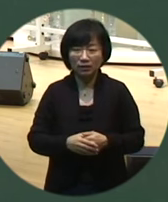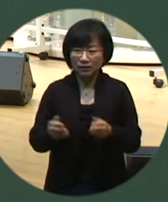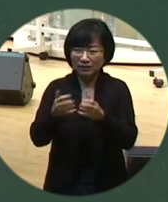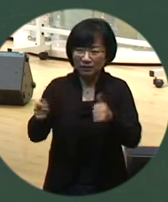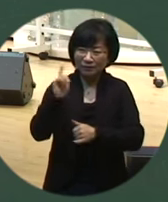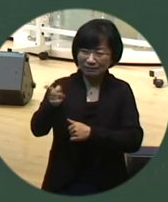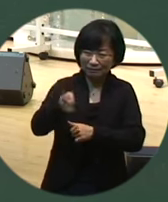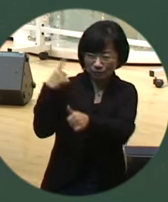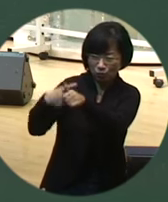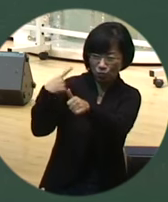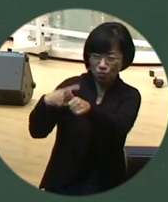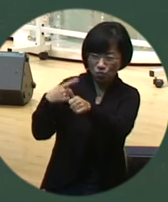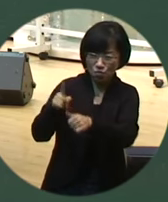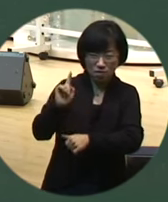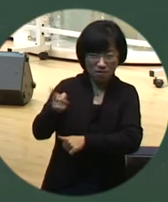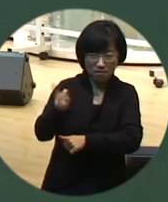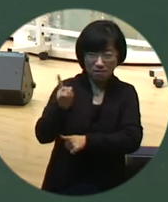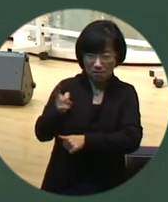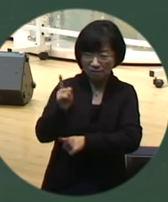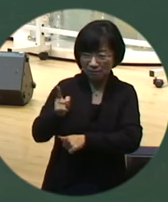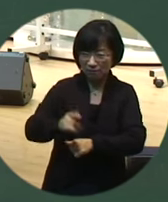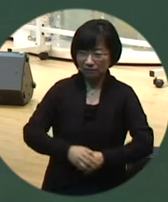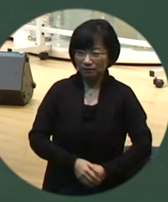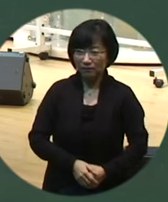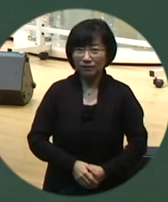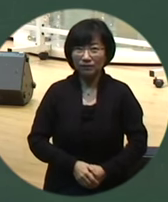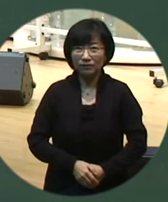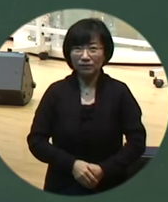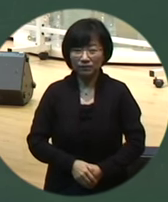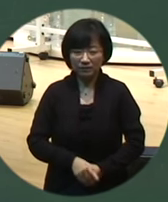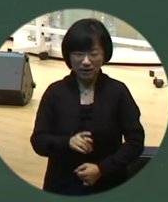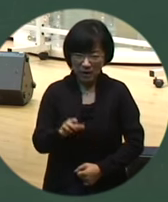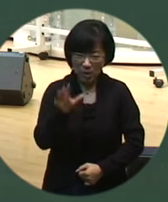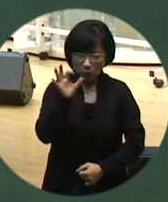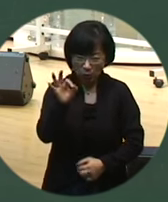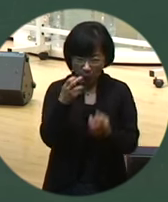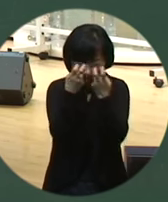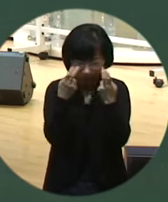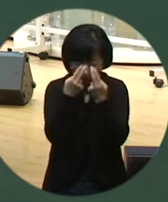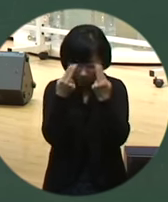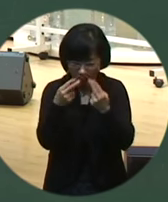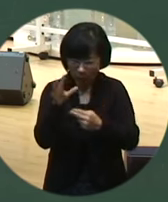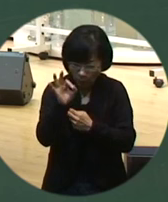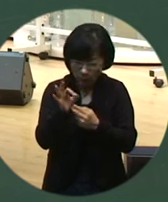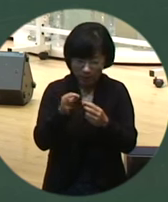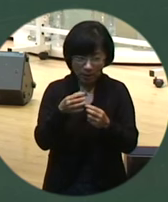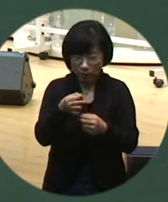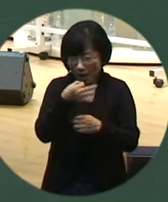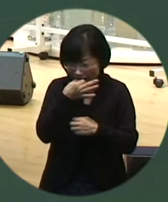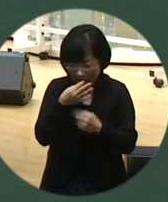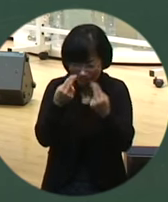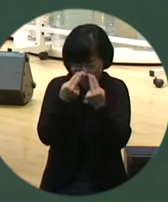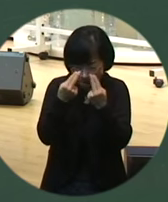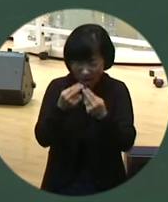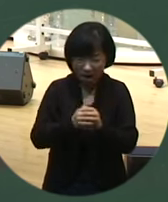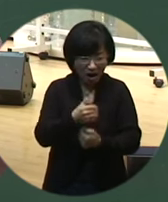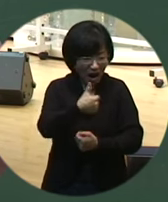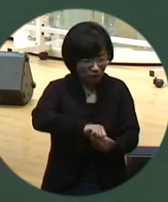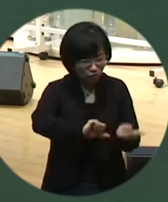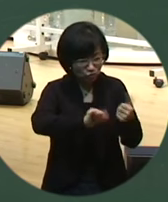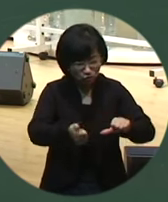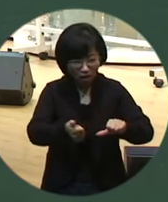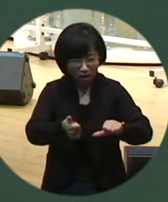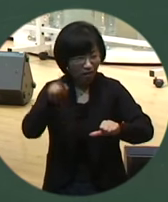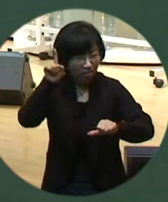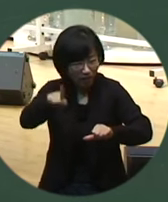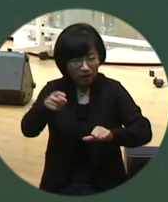욕해요. And other people were looking at her and they were criticizing her. 돈밖에 모르는 여자라면서. And they're saying her son died and she's still all she's doing is making money. 근데